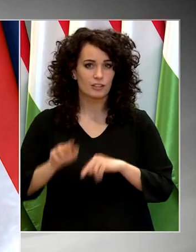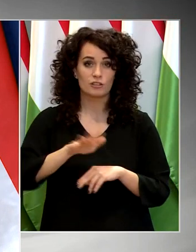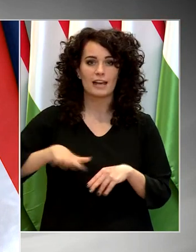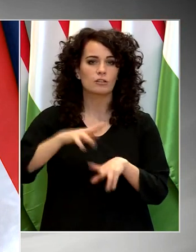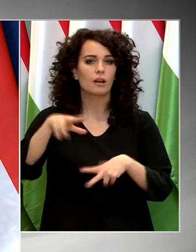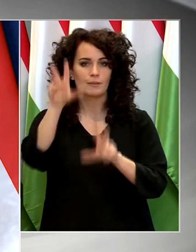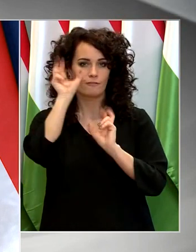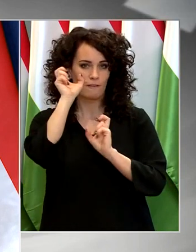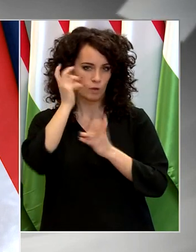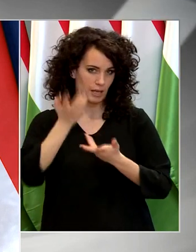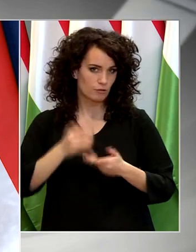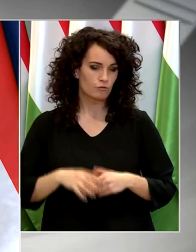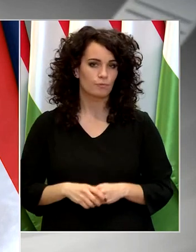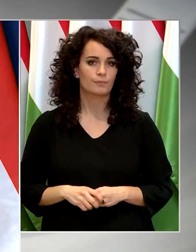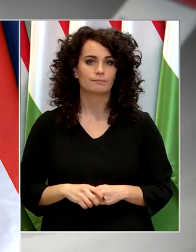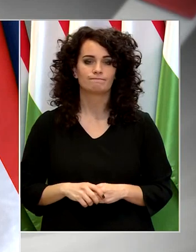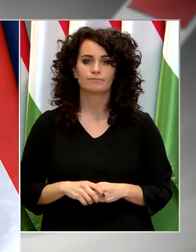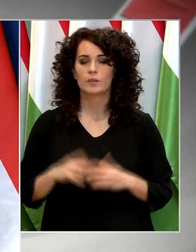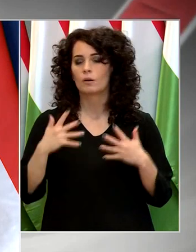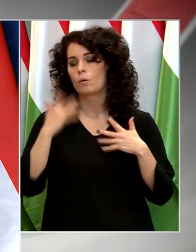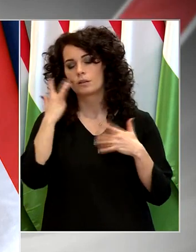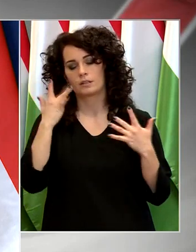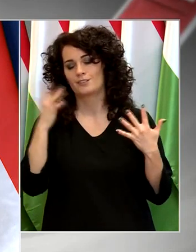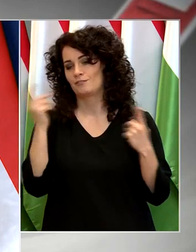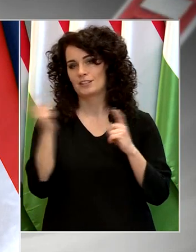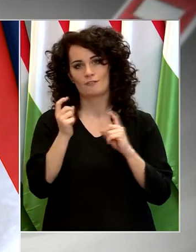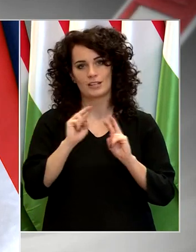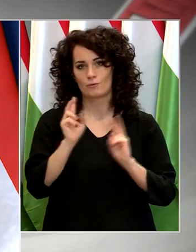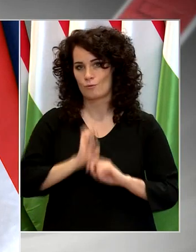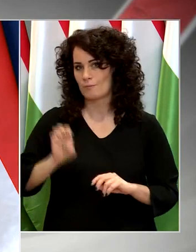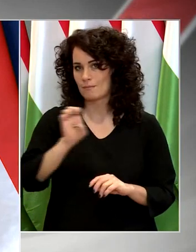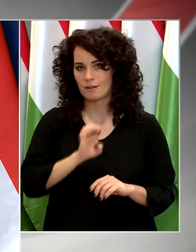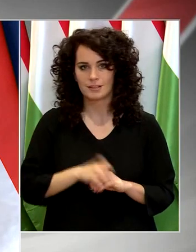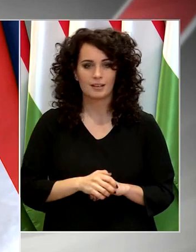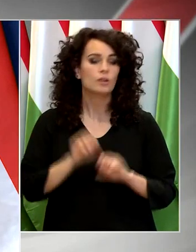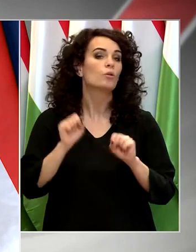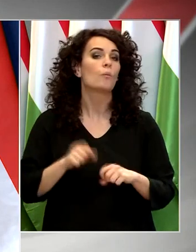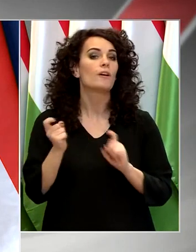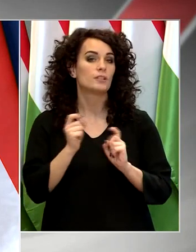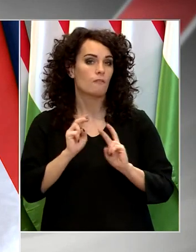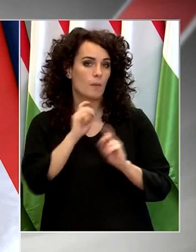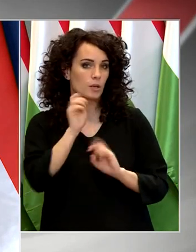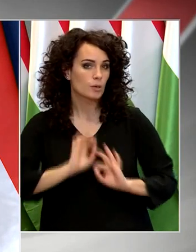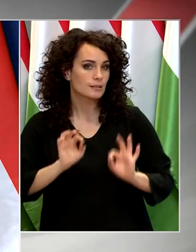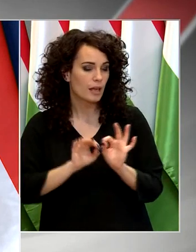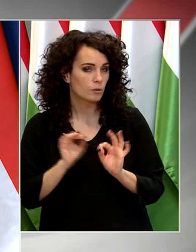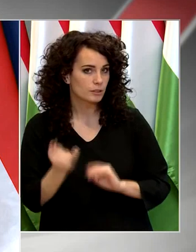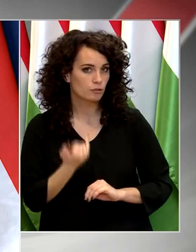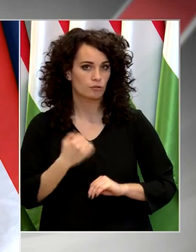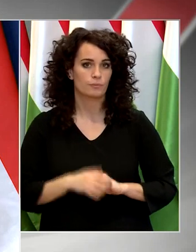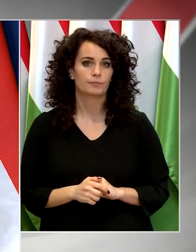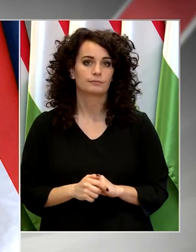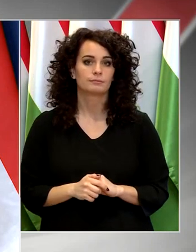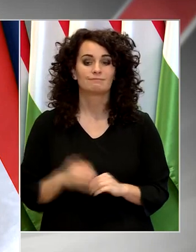fölfogás. Erről óriási viták vannak Európában, és komoly viták vannak Magyarországon is.